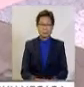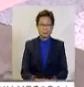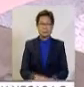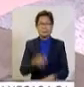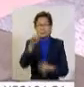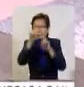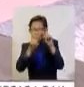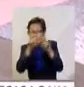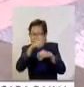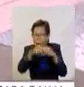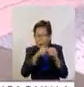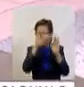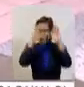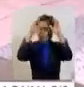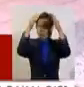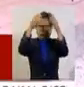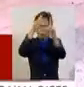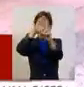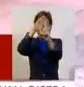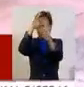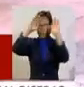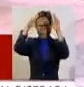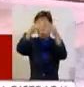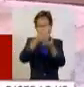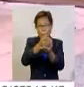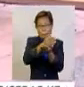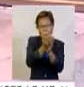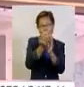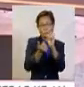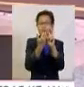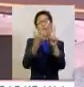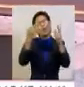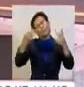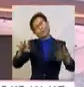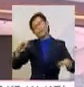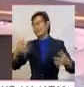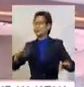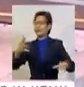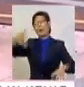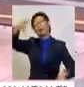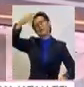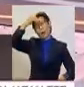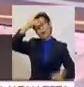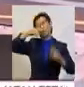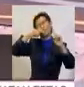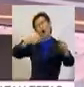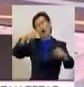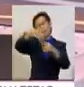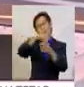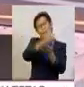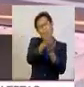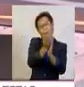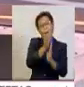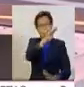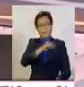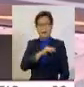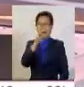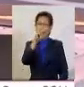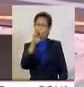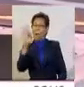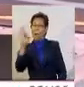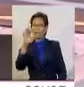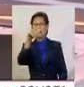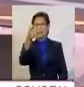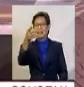Teka-teki mengenai fokus belanjawan 2019 telah pun terjawab dalam pembentangan Menteri Kewangan Lim